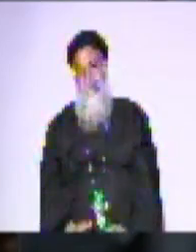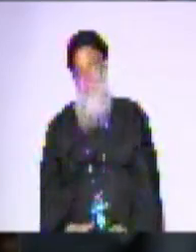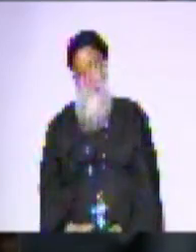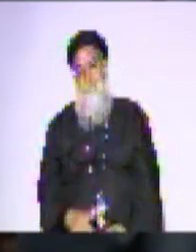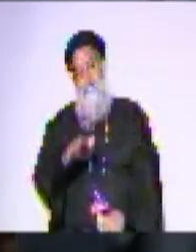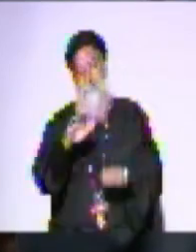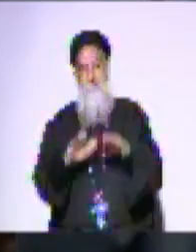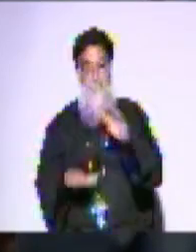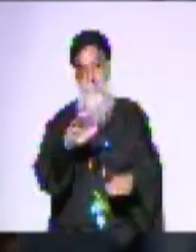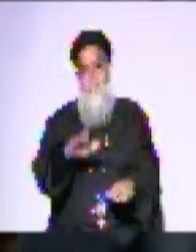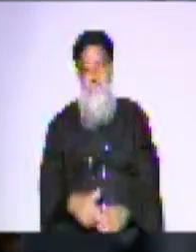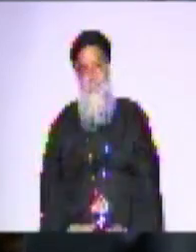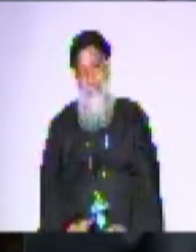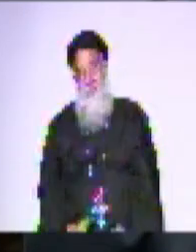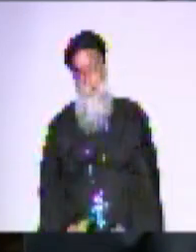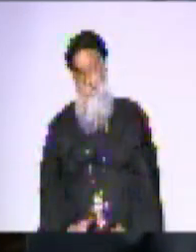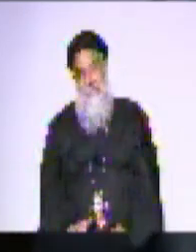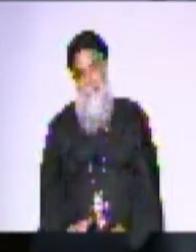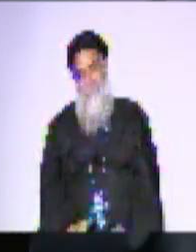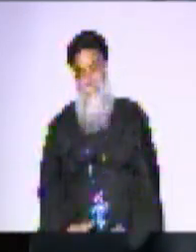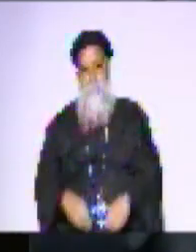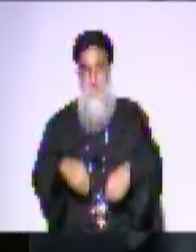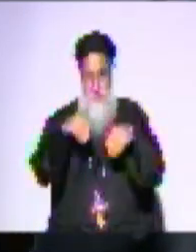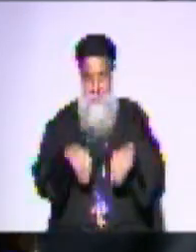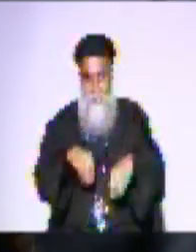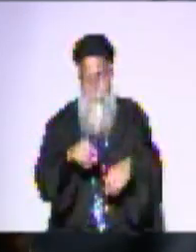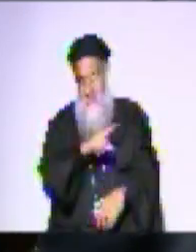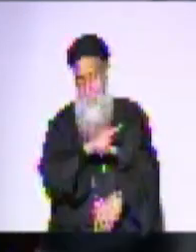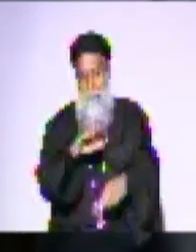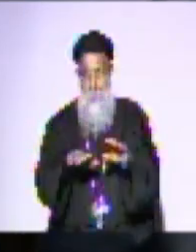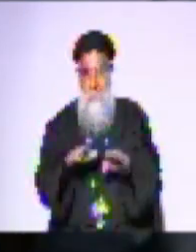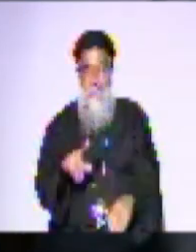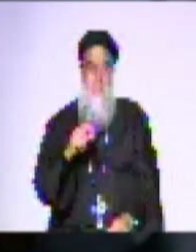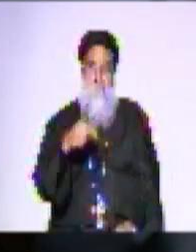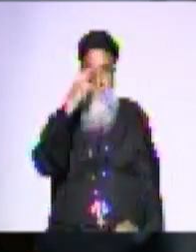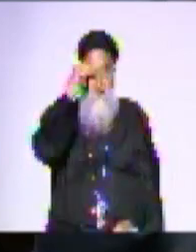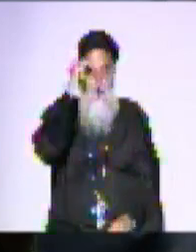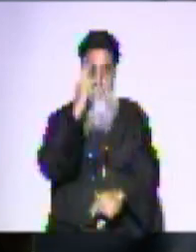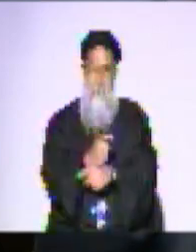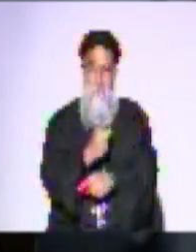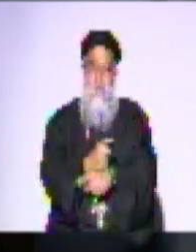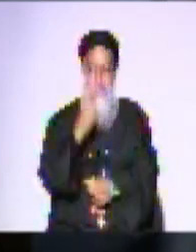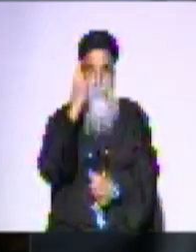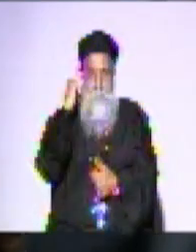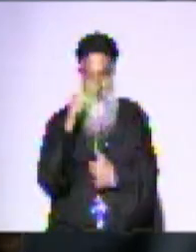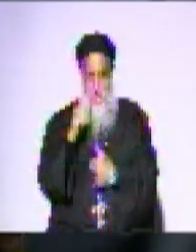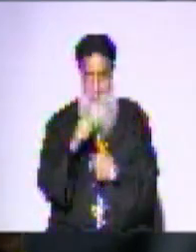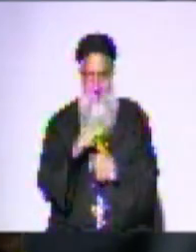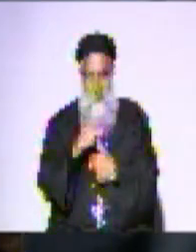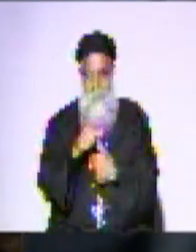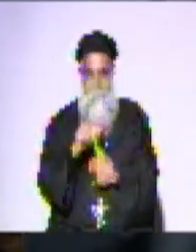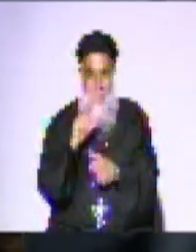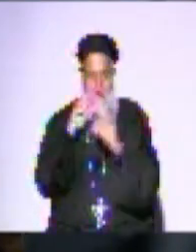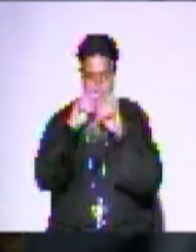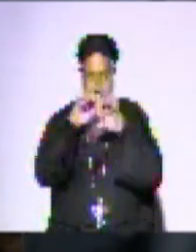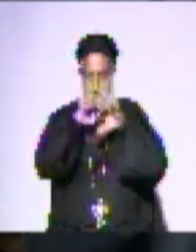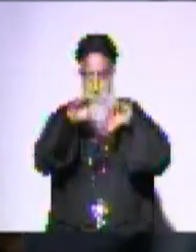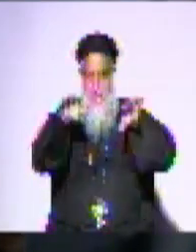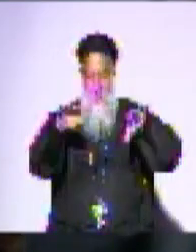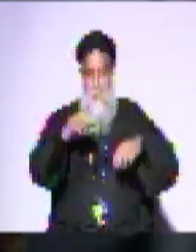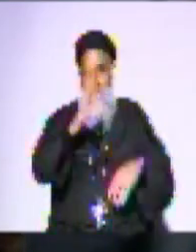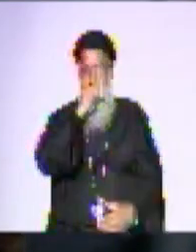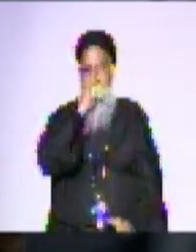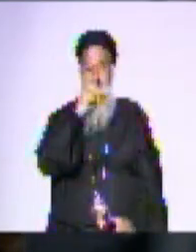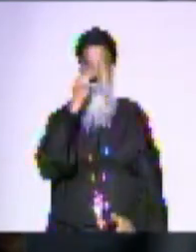الدينونة. هل الإنسان اللي اتعمد ملوش دينونة؟ فمعلمنا بولس الرسول ذكر حاجة واضحة بالنسبة